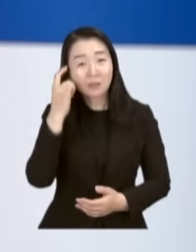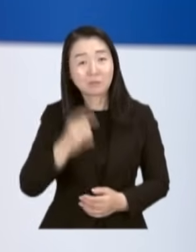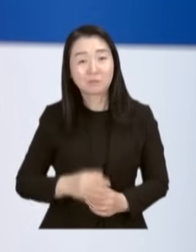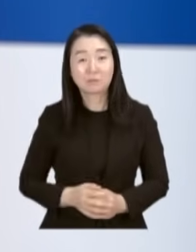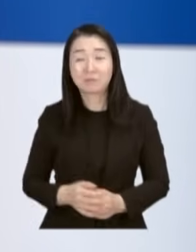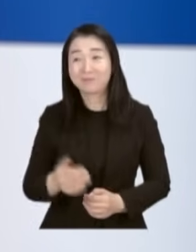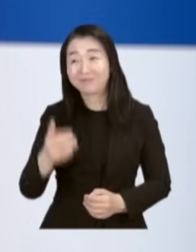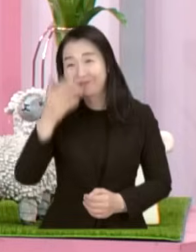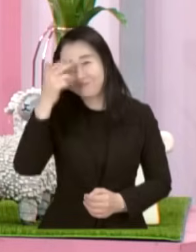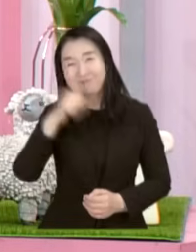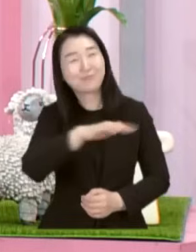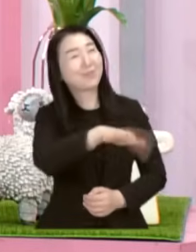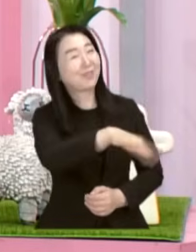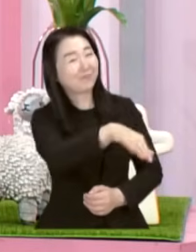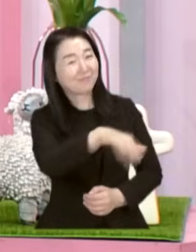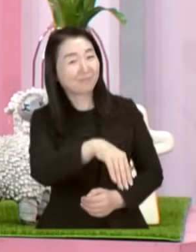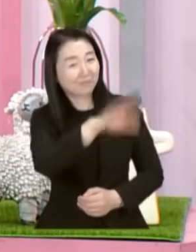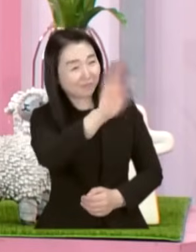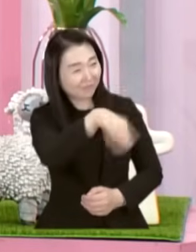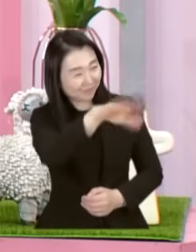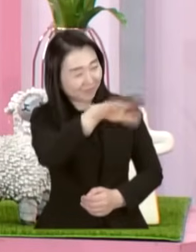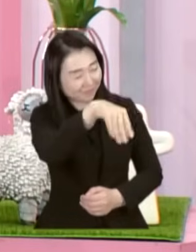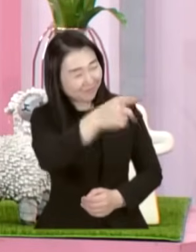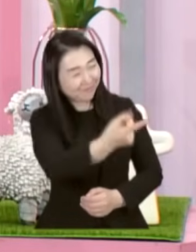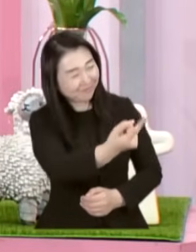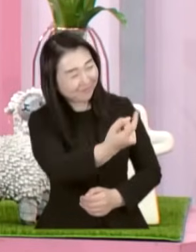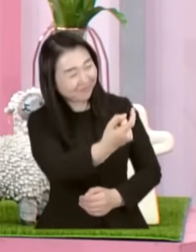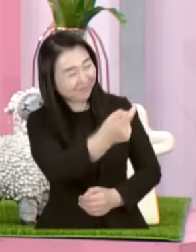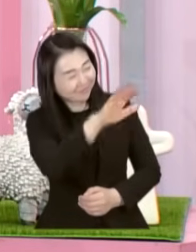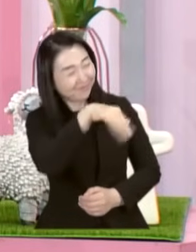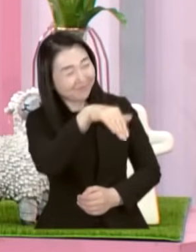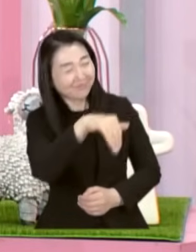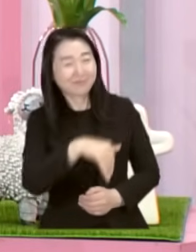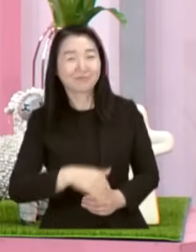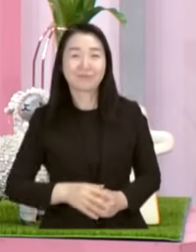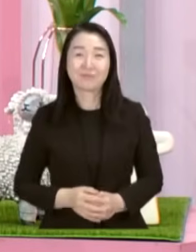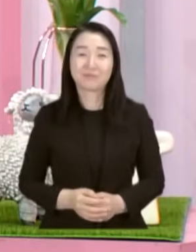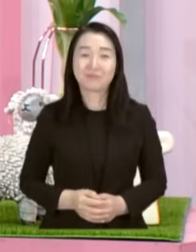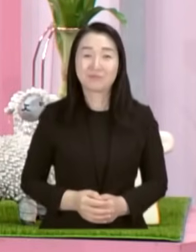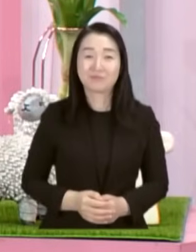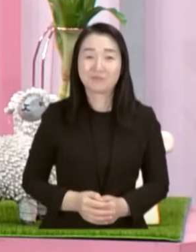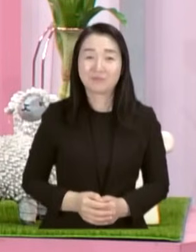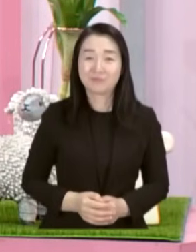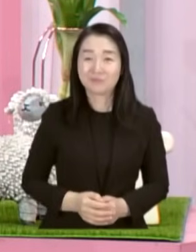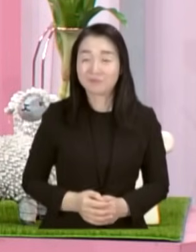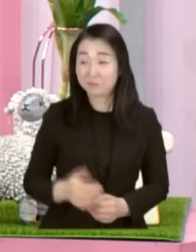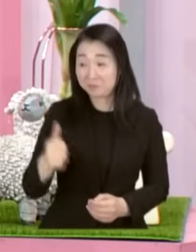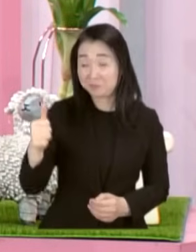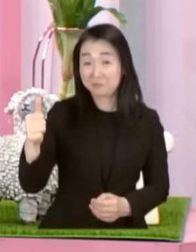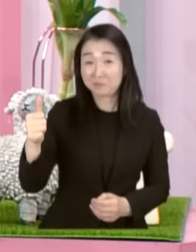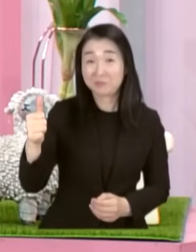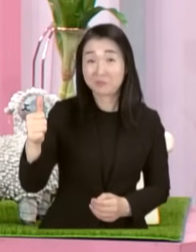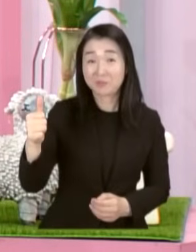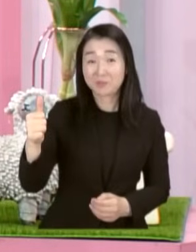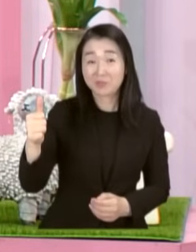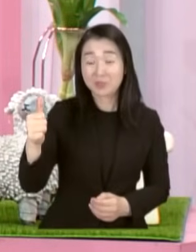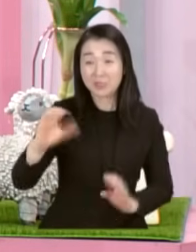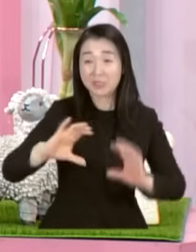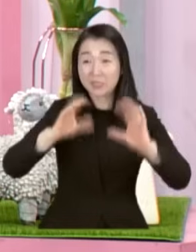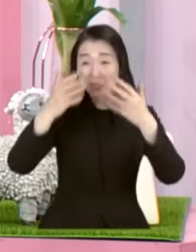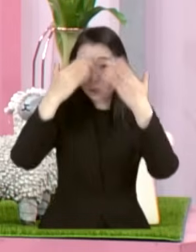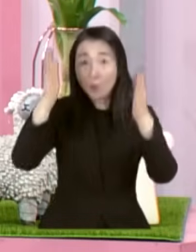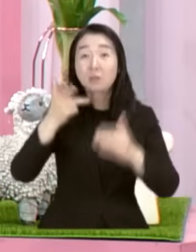가는데 이분이 불러요. 젊은이 일로 와봐. 네. 그때 이분이